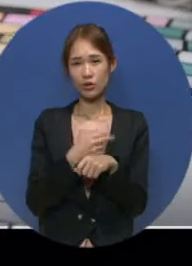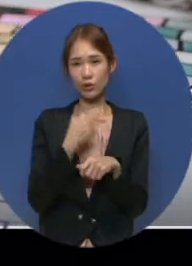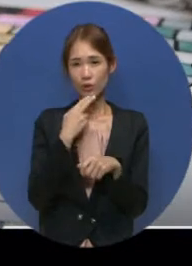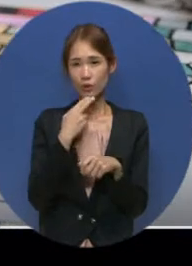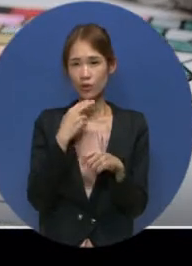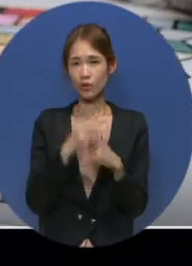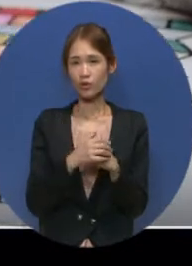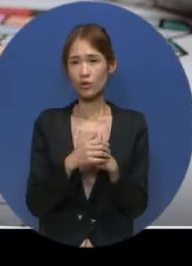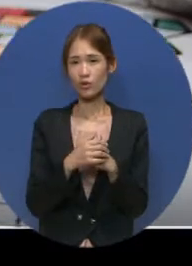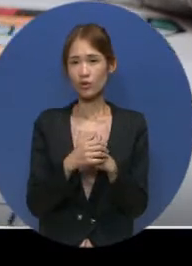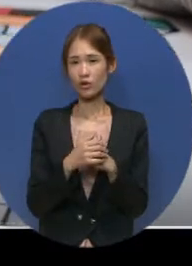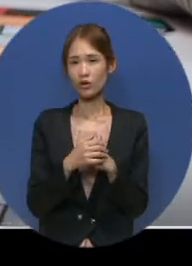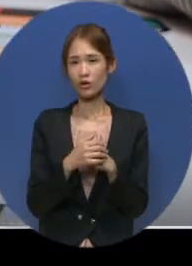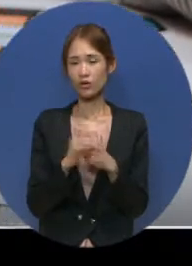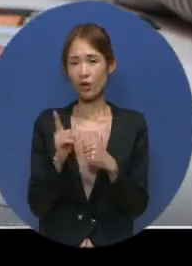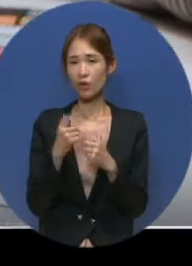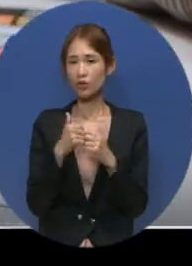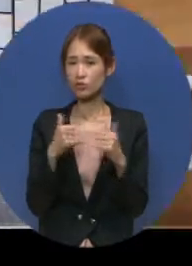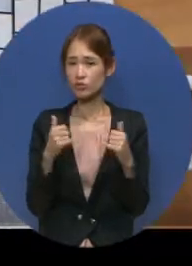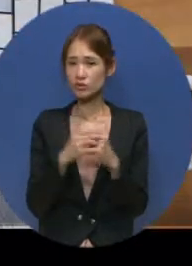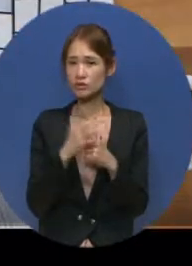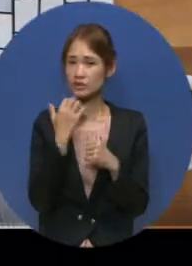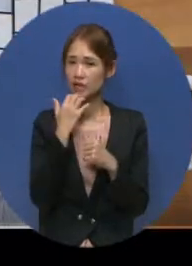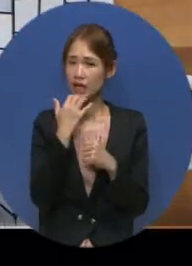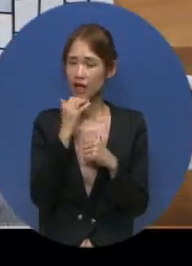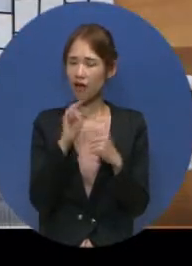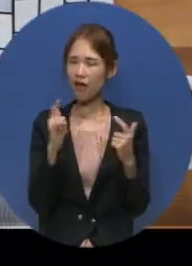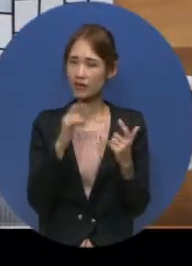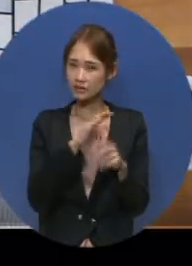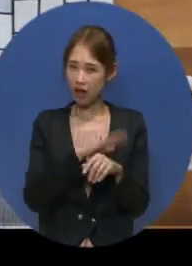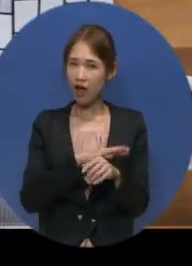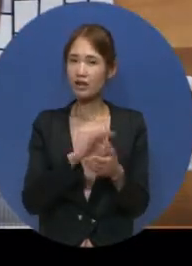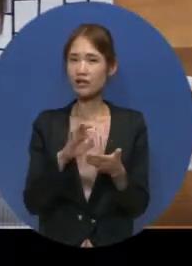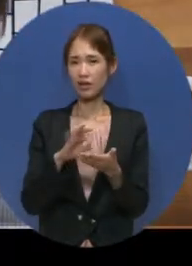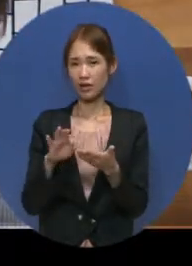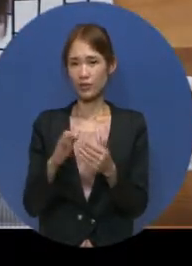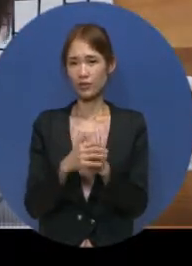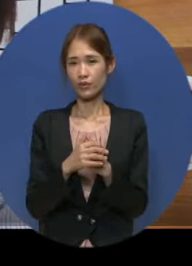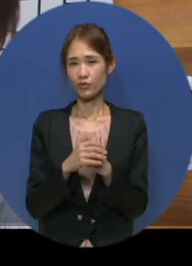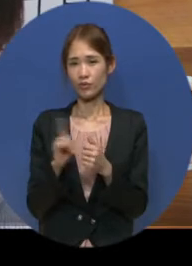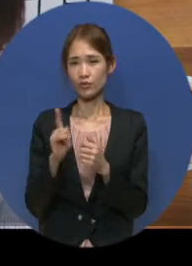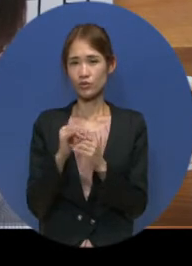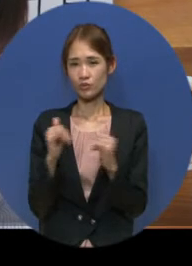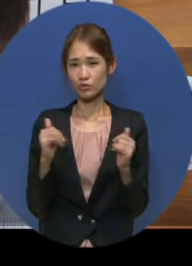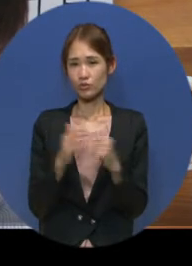없고 어떤 분들은 색감을 굉장히 잘 쓰시는 분들도 있으시고 어떤 분들은